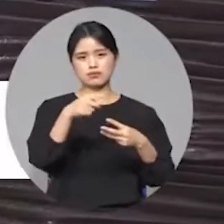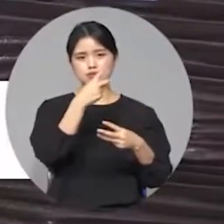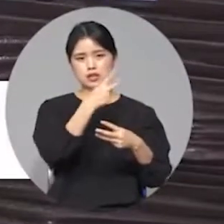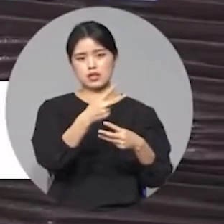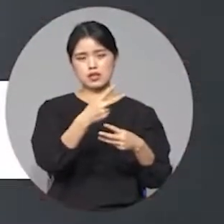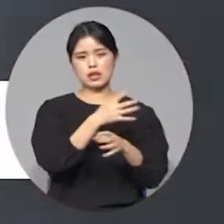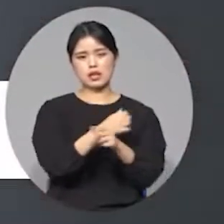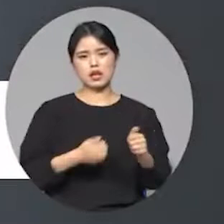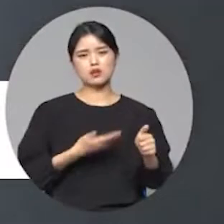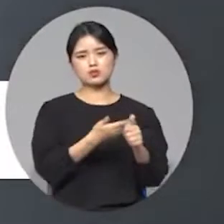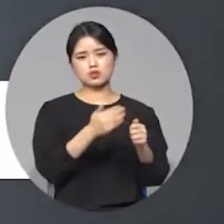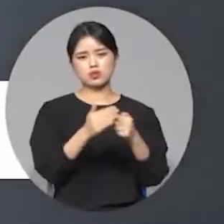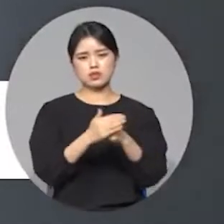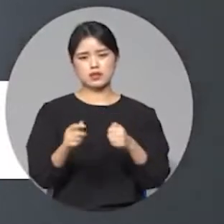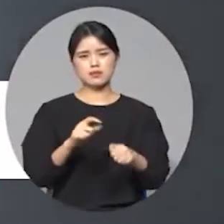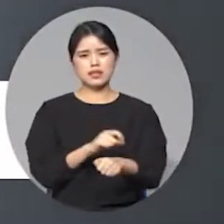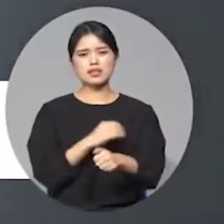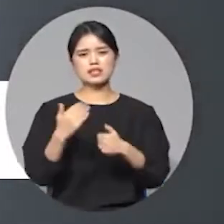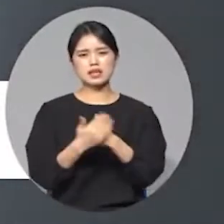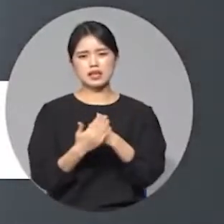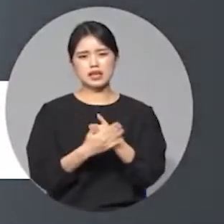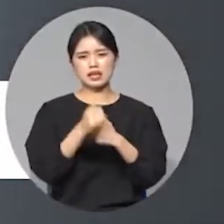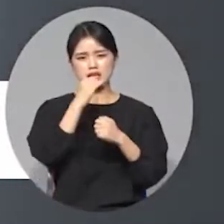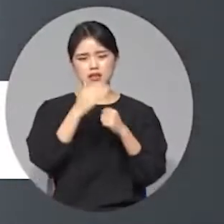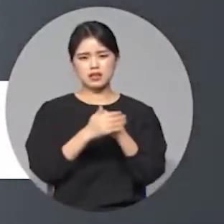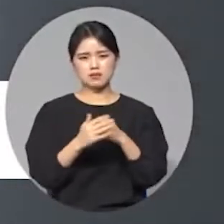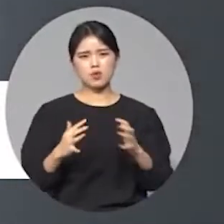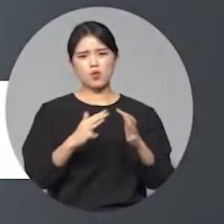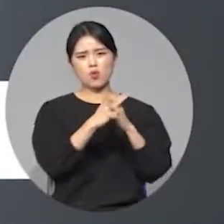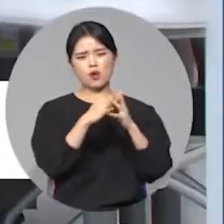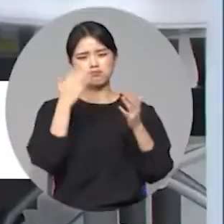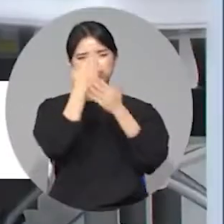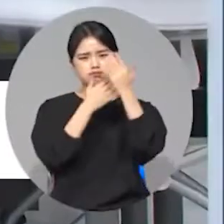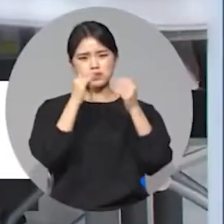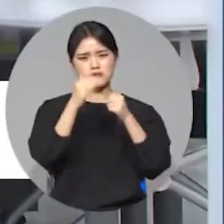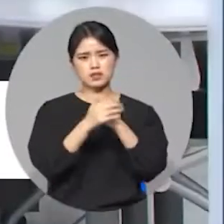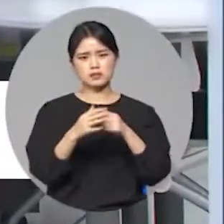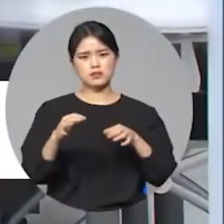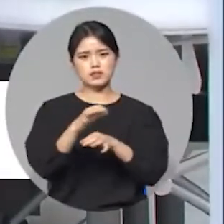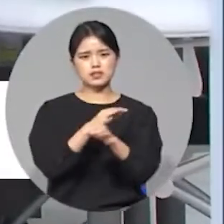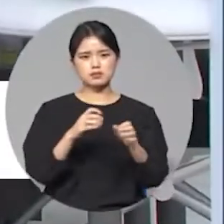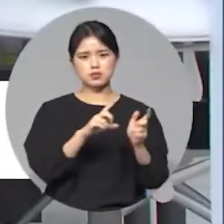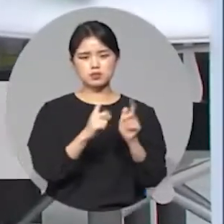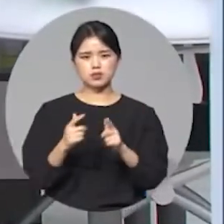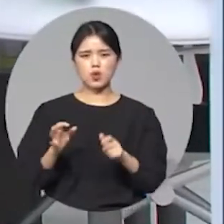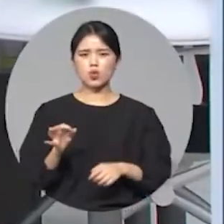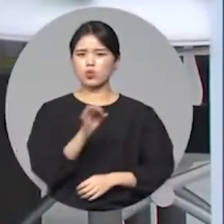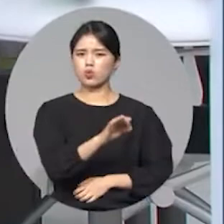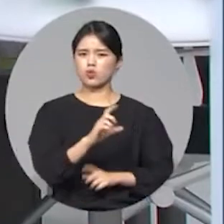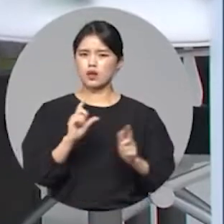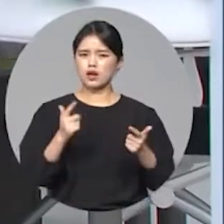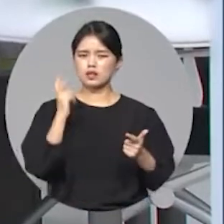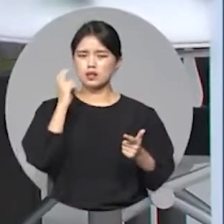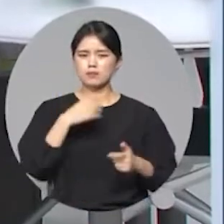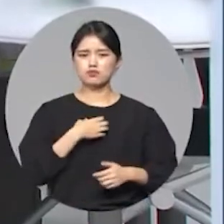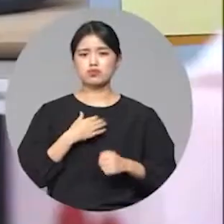수의계약으로 주어버려 특혜성이다, 완공이 불투명하다, 금융권에서 자금을 주겠느냐는 우려